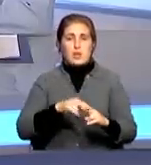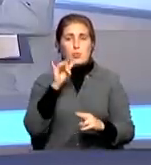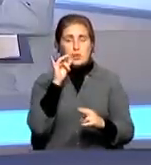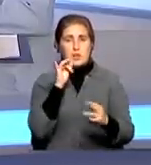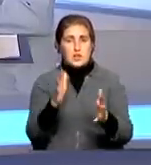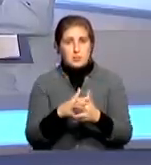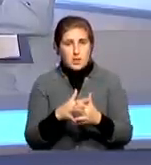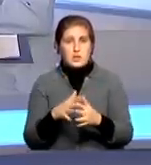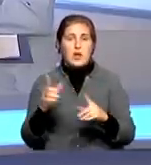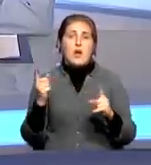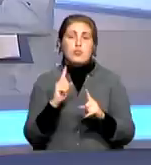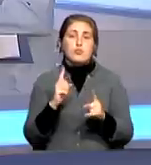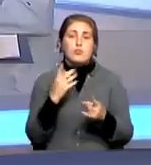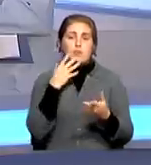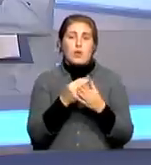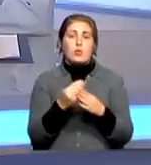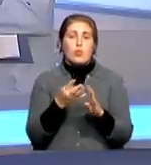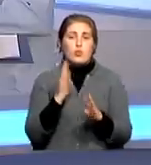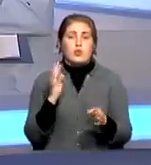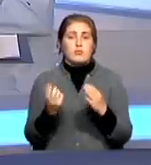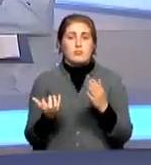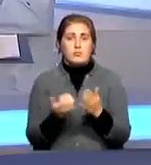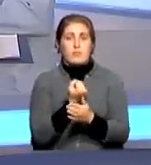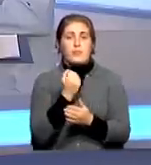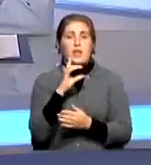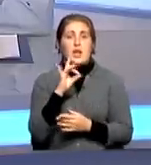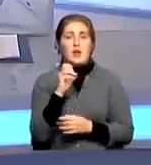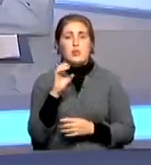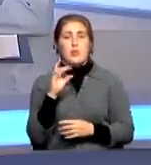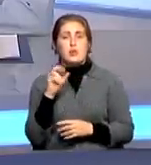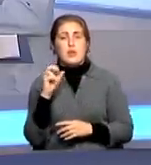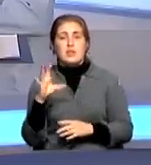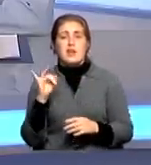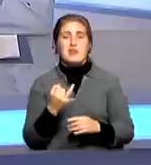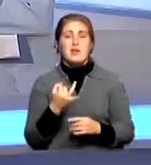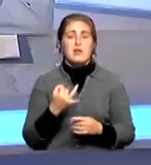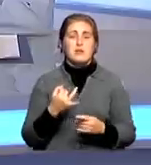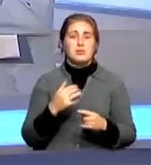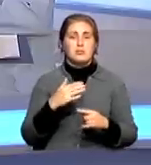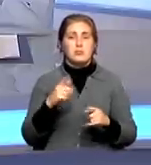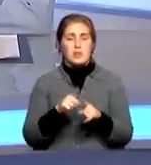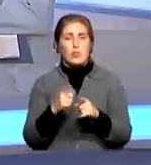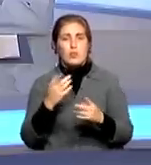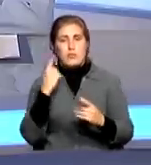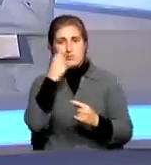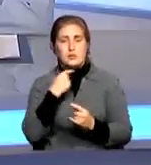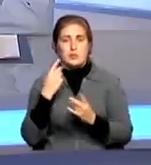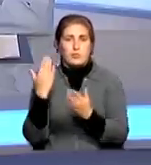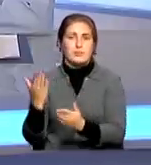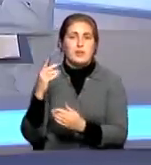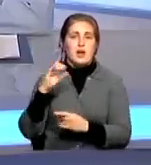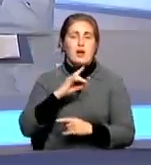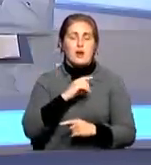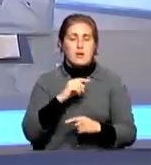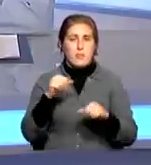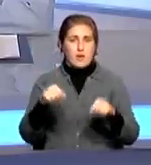смесей, что в свою очередь, естественно, вызывает резонанс и реакцию общества, ну и государства в лице правоохранительных